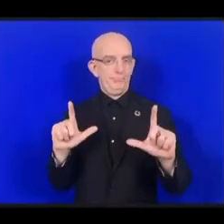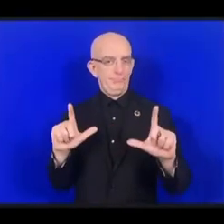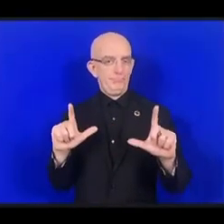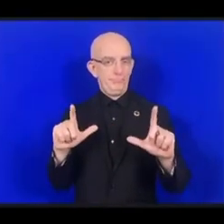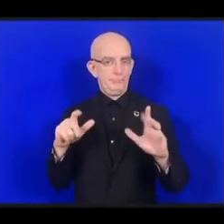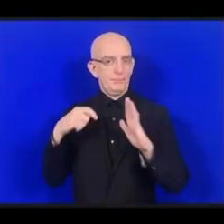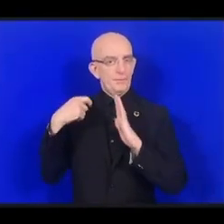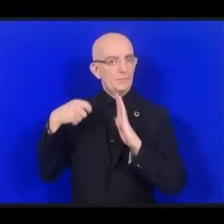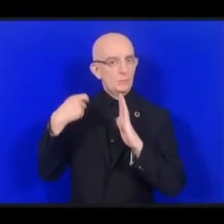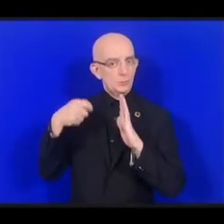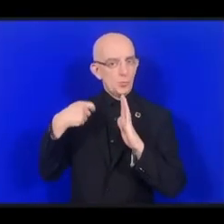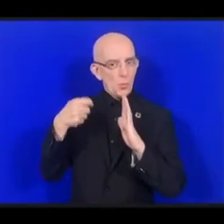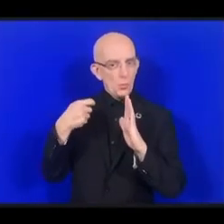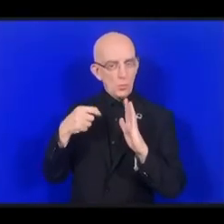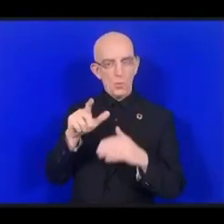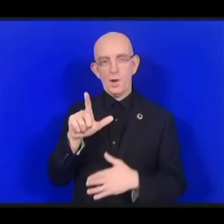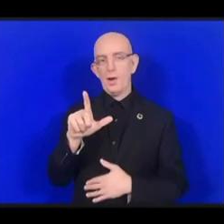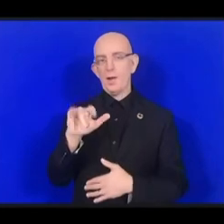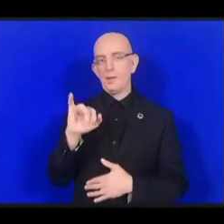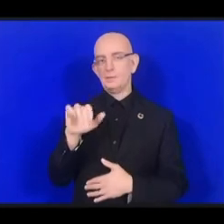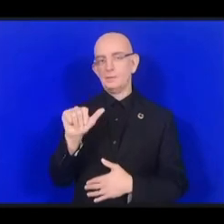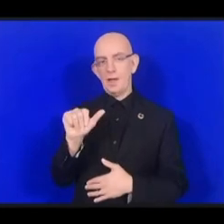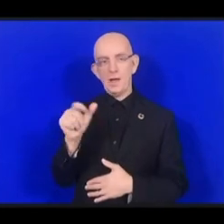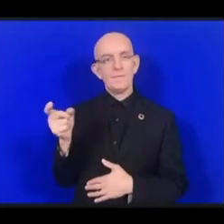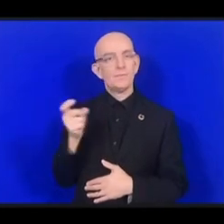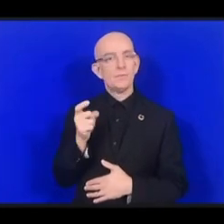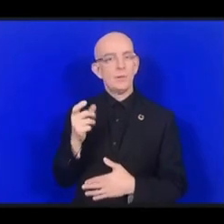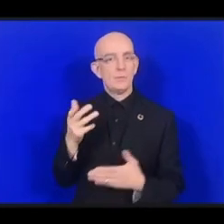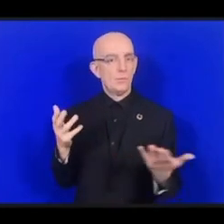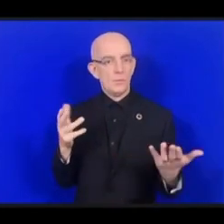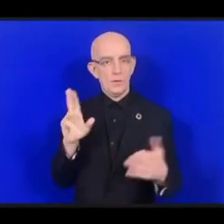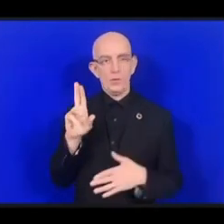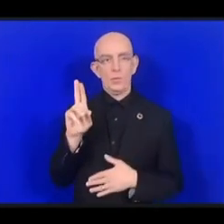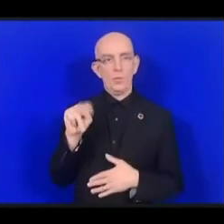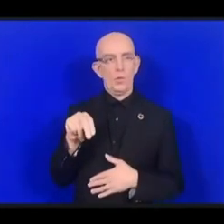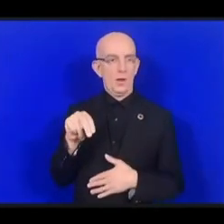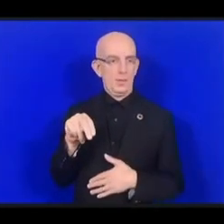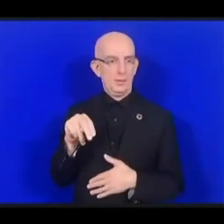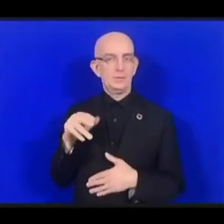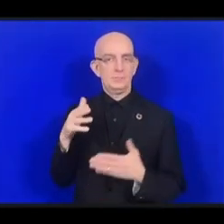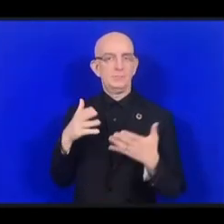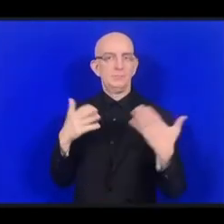フランシス様の動画ビデオメッセージをご紹介し